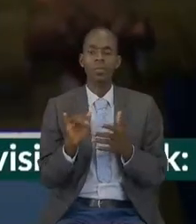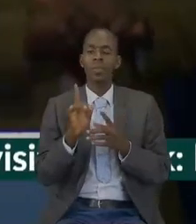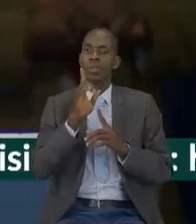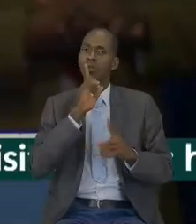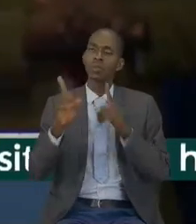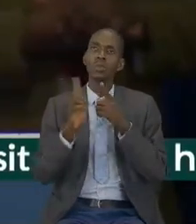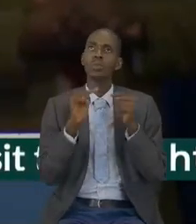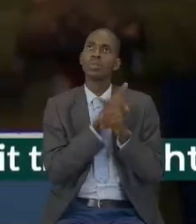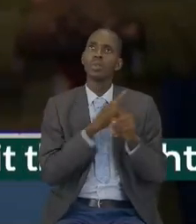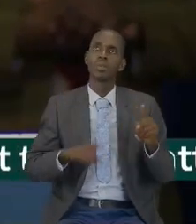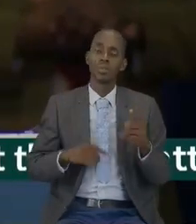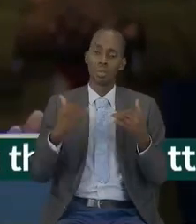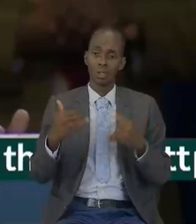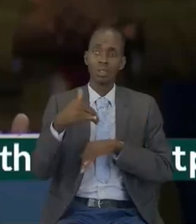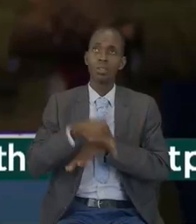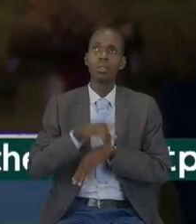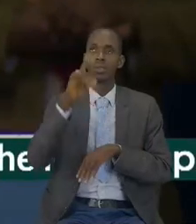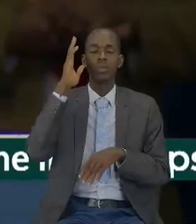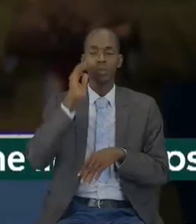La dernière soirée